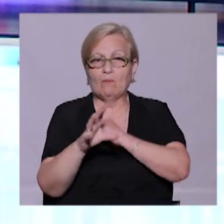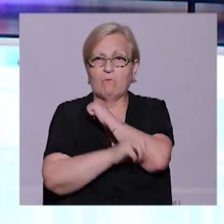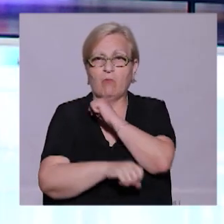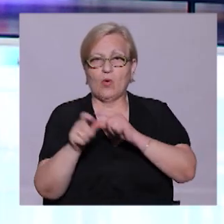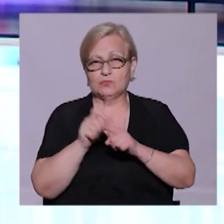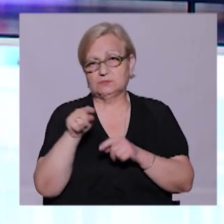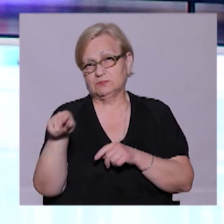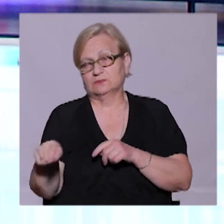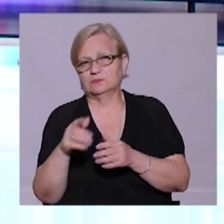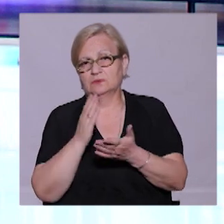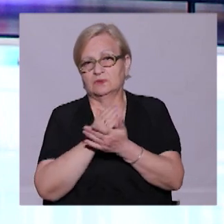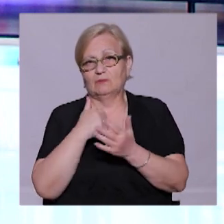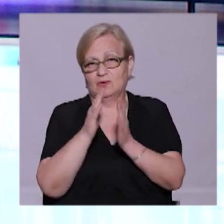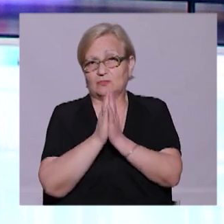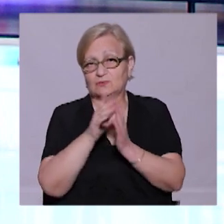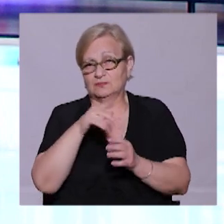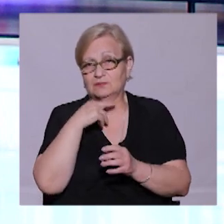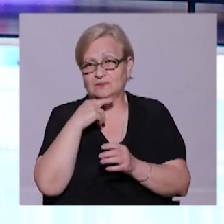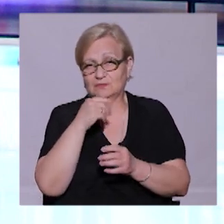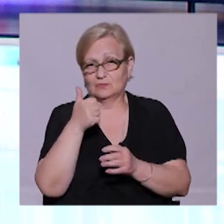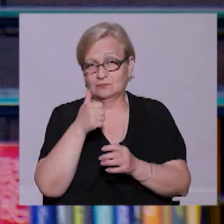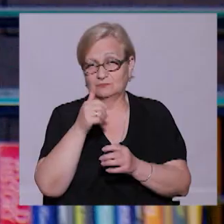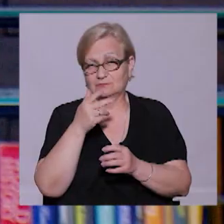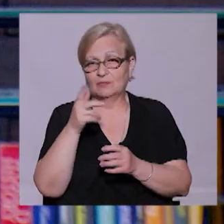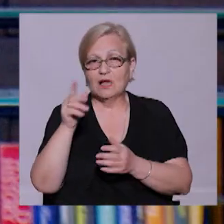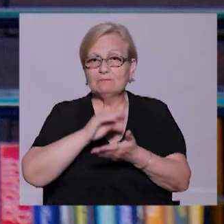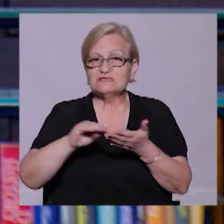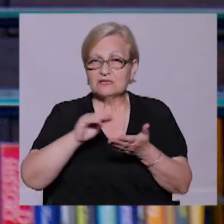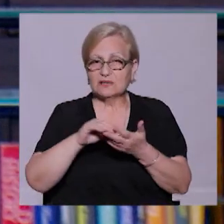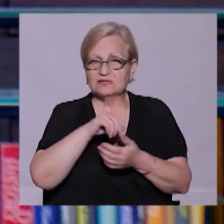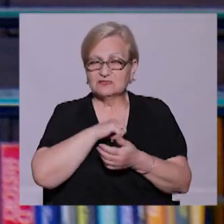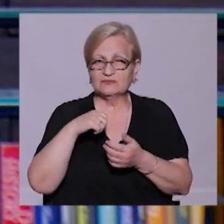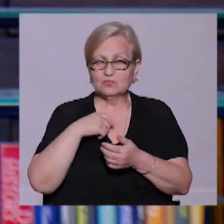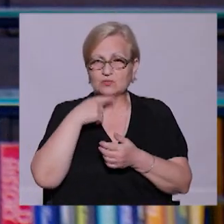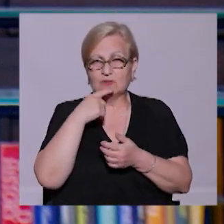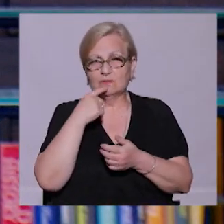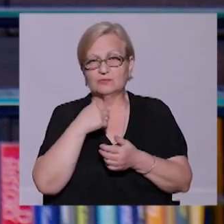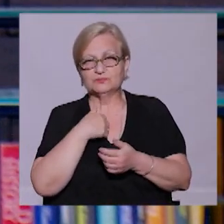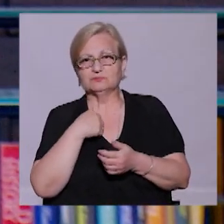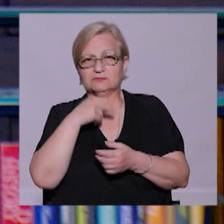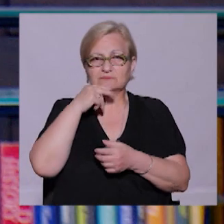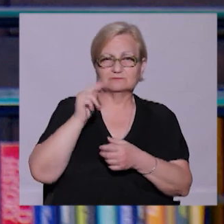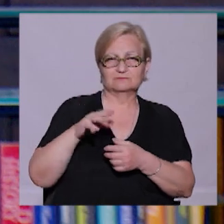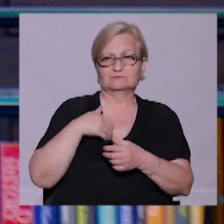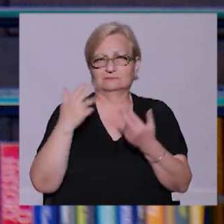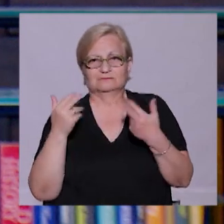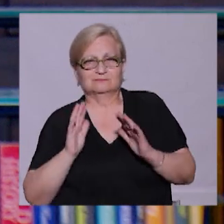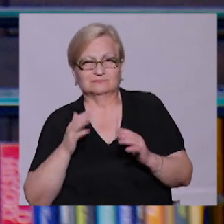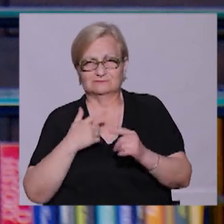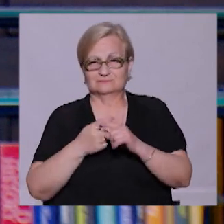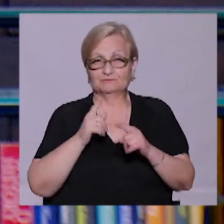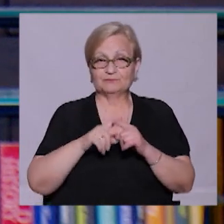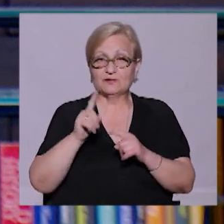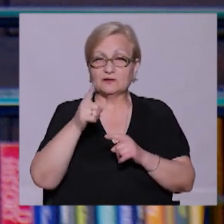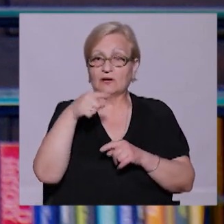სიტყვაობაში, რომელშიც მე გთხოვეთ მიაქციოთ ყურადღება, მწერალი ბევრჯერ იმართლებს ხოლმე თავს, მას მოუწია მტკიცება იმისა, რომ